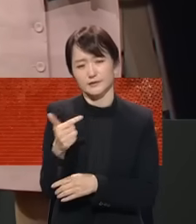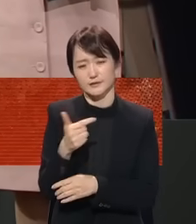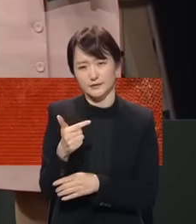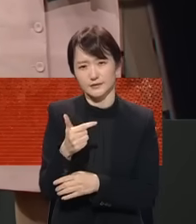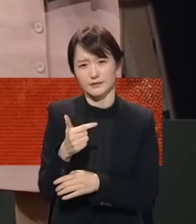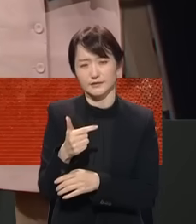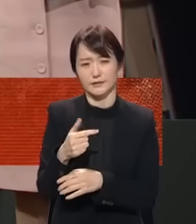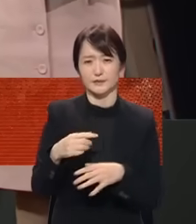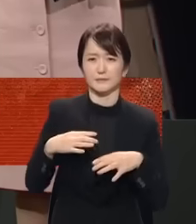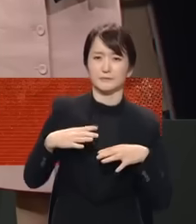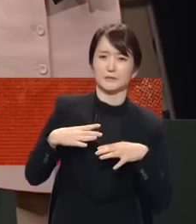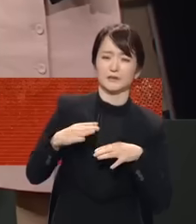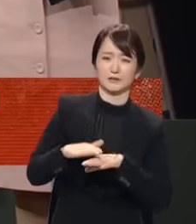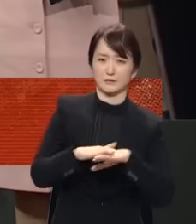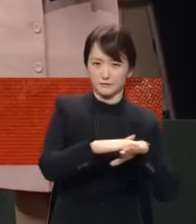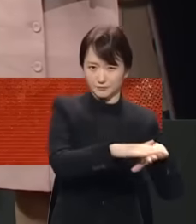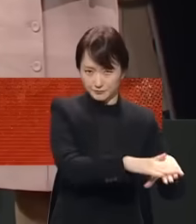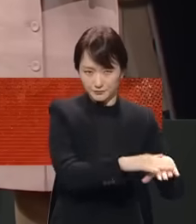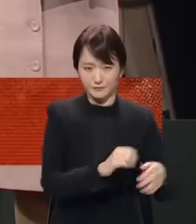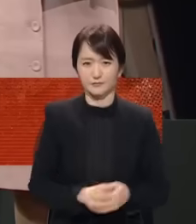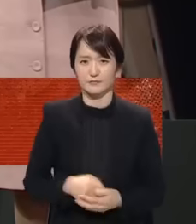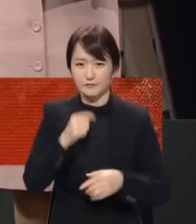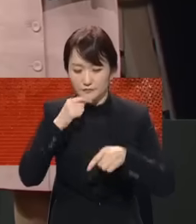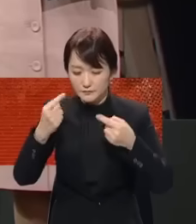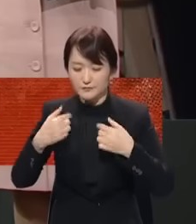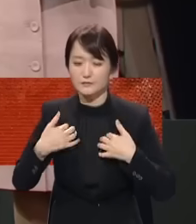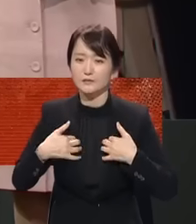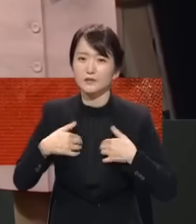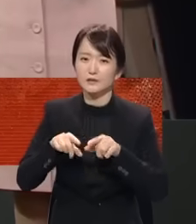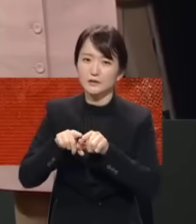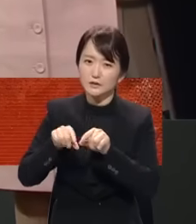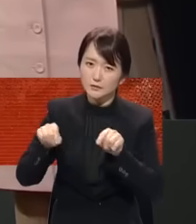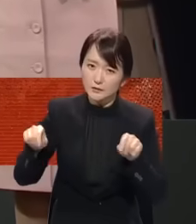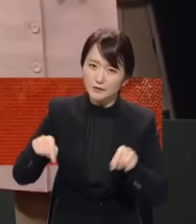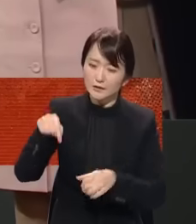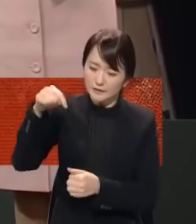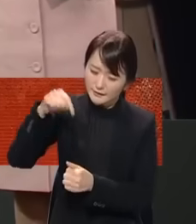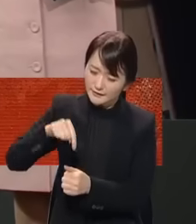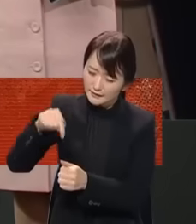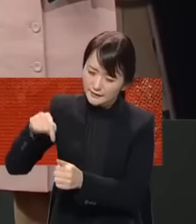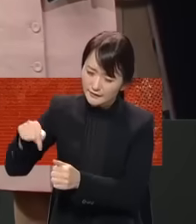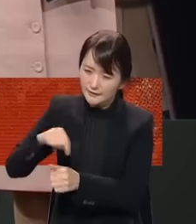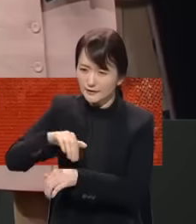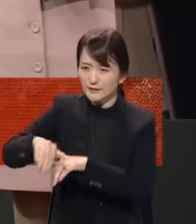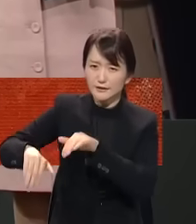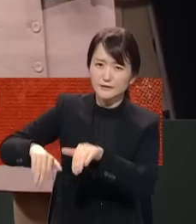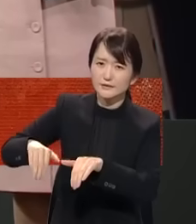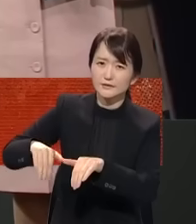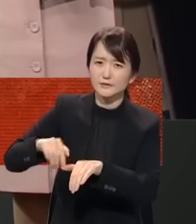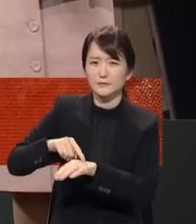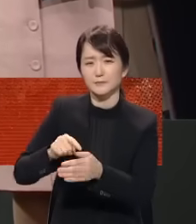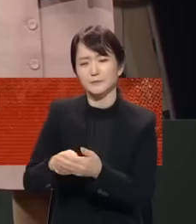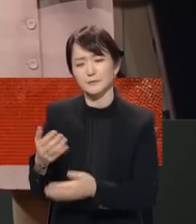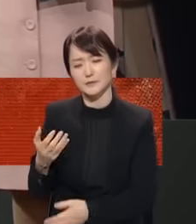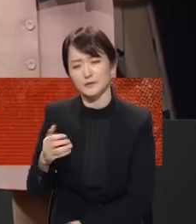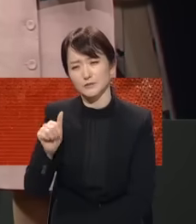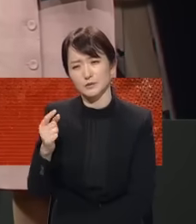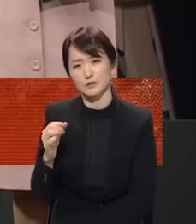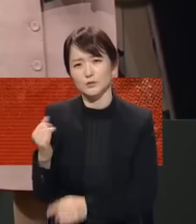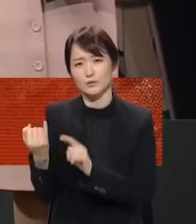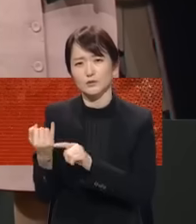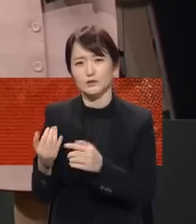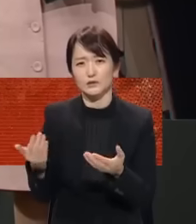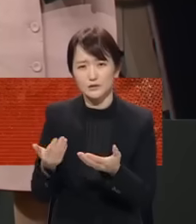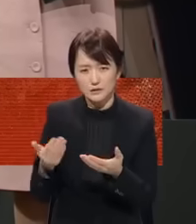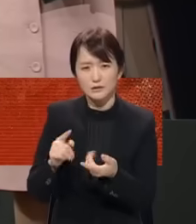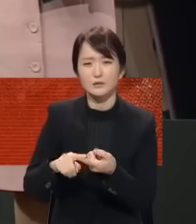생색내는 형님은 아예 제쳐두고 설 명절 음식을 놓고 이래라 저래라 간섭해서 속상하기만 한 홍 씨. 일은